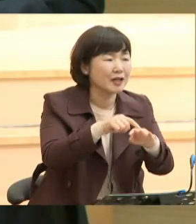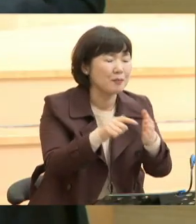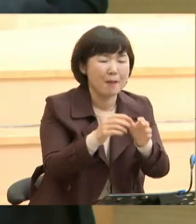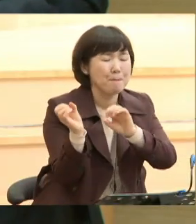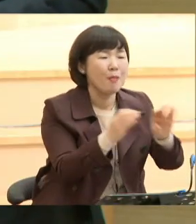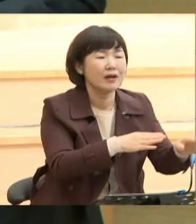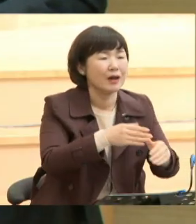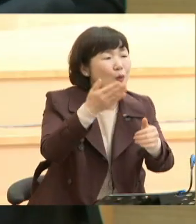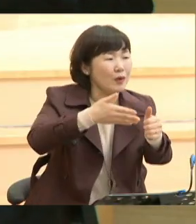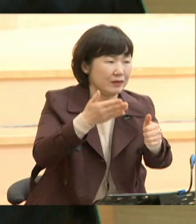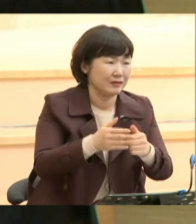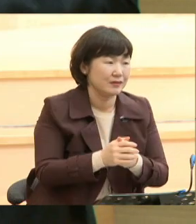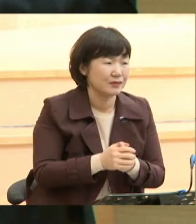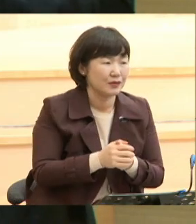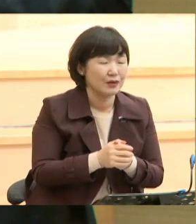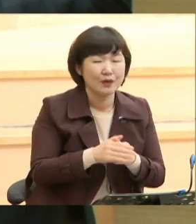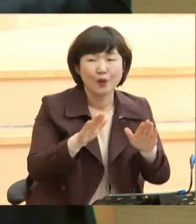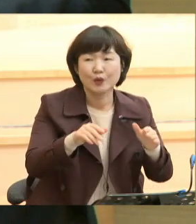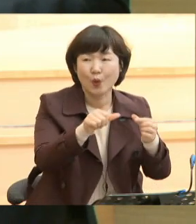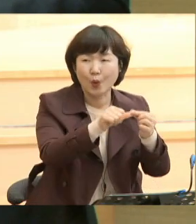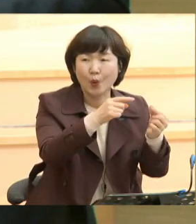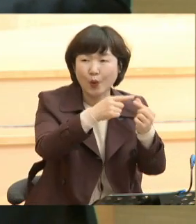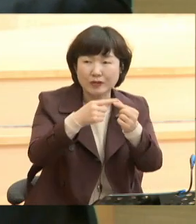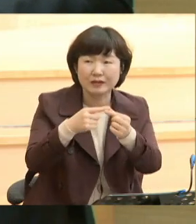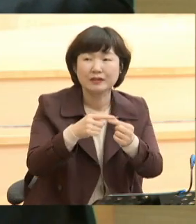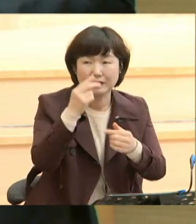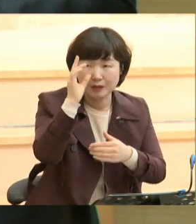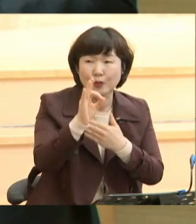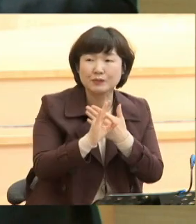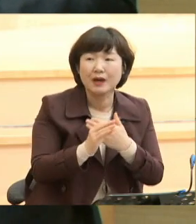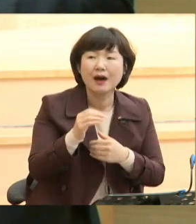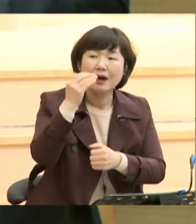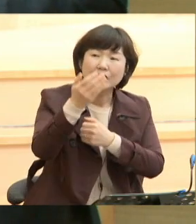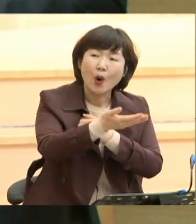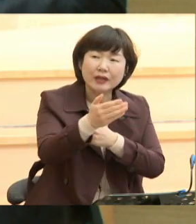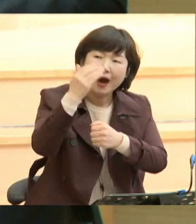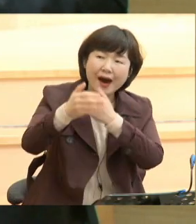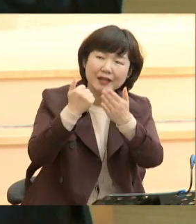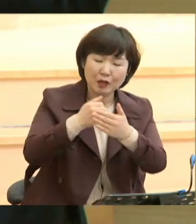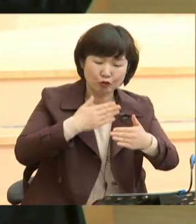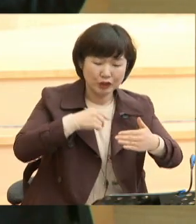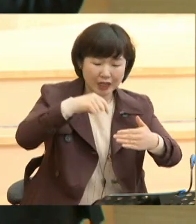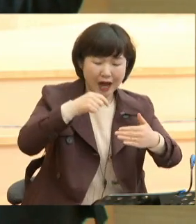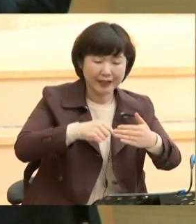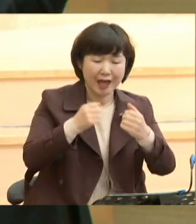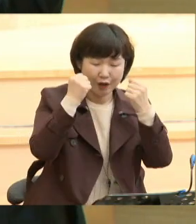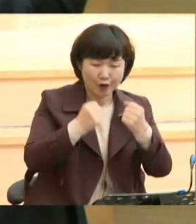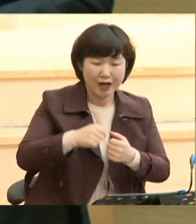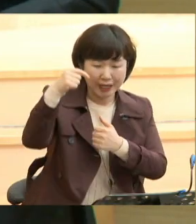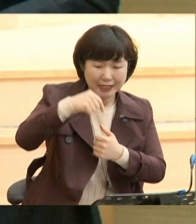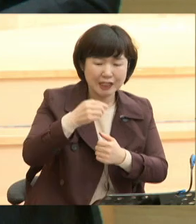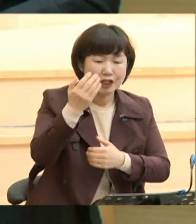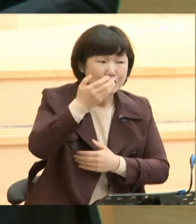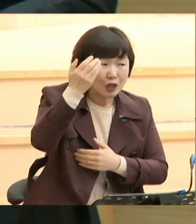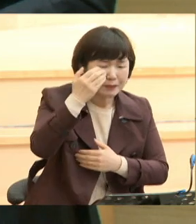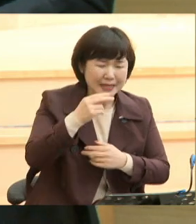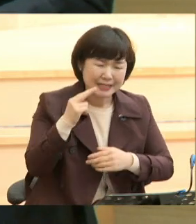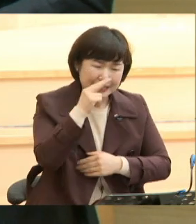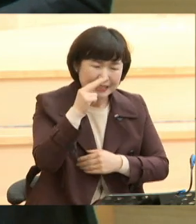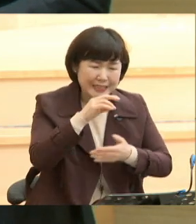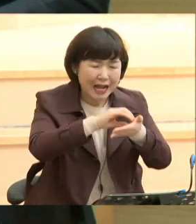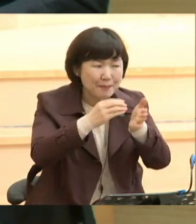거에요 왜 그러냐 제가 5절 겁게 너희는 하나님이 우리 속에 거하시는 거하게 하신 성령이 시리아 기까지